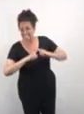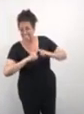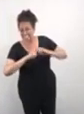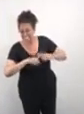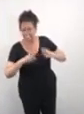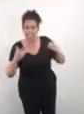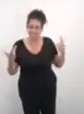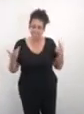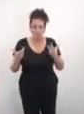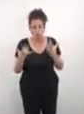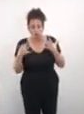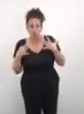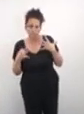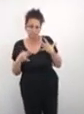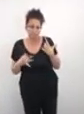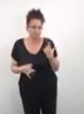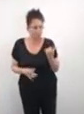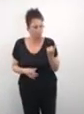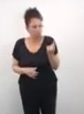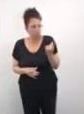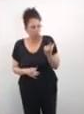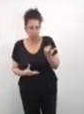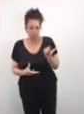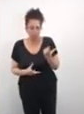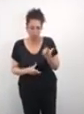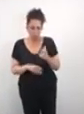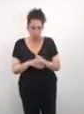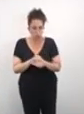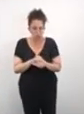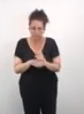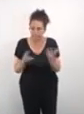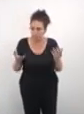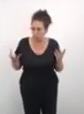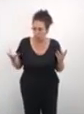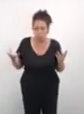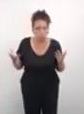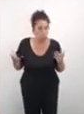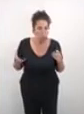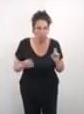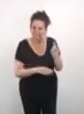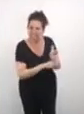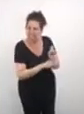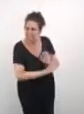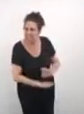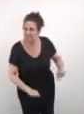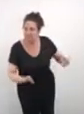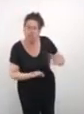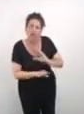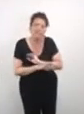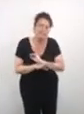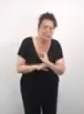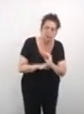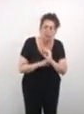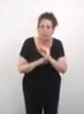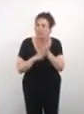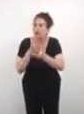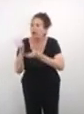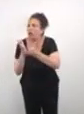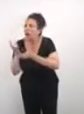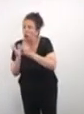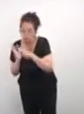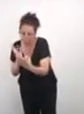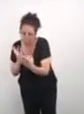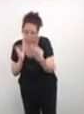une politique partenariale que vous n'avez pas critiquée. Vous avez fait un grand débat sur la sécurité, mais à aucun moment vous ne vous êtes intéressé